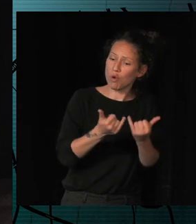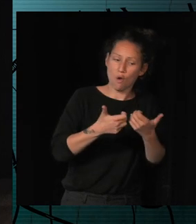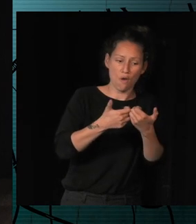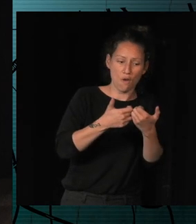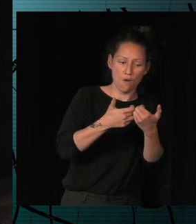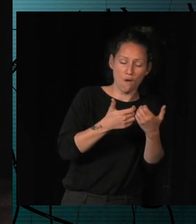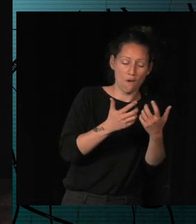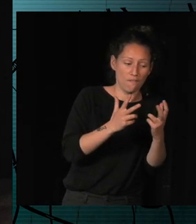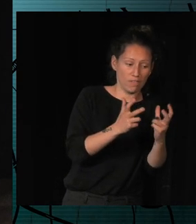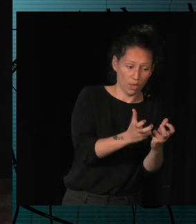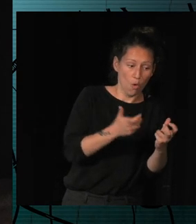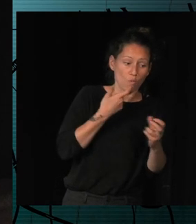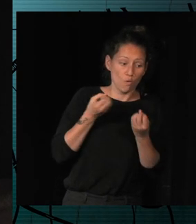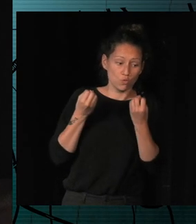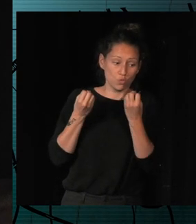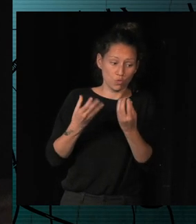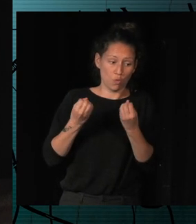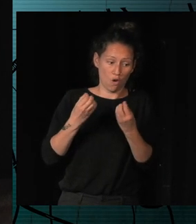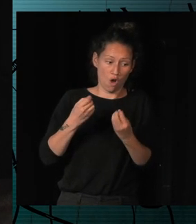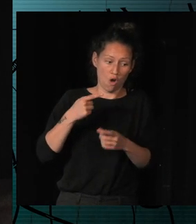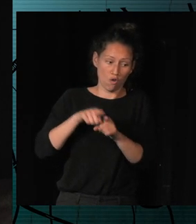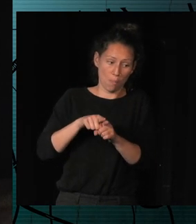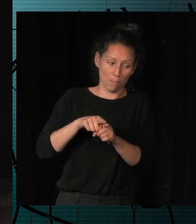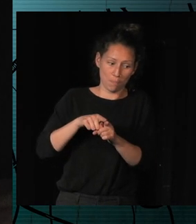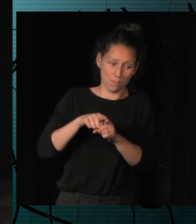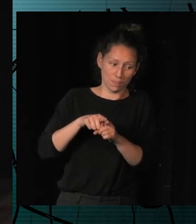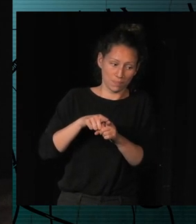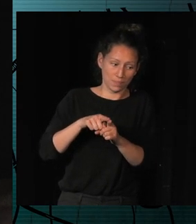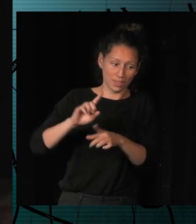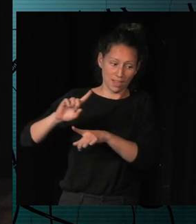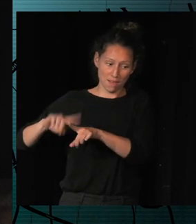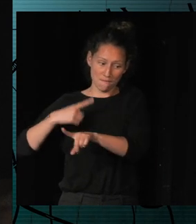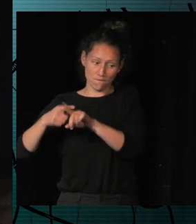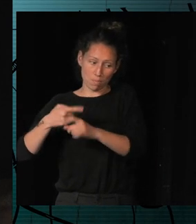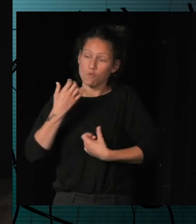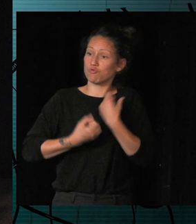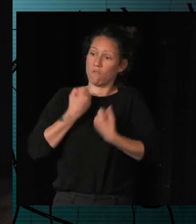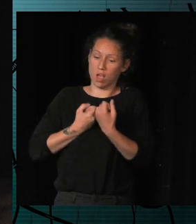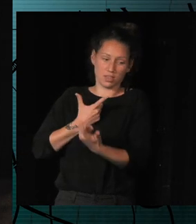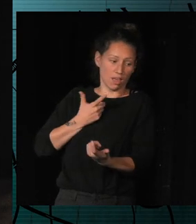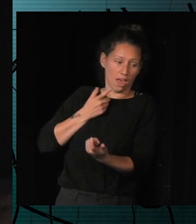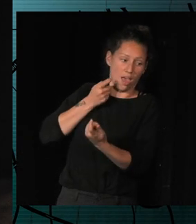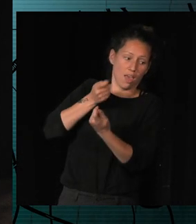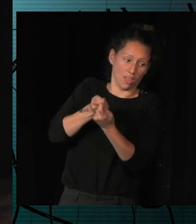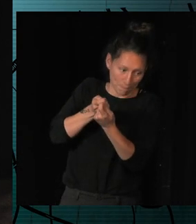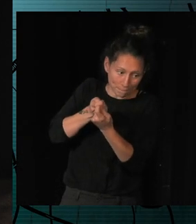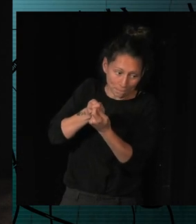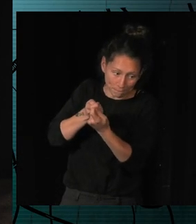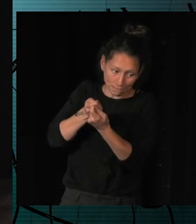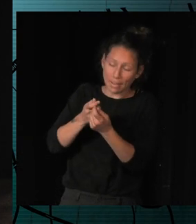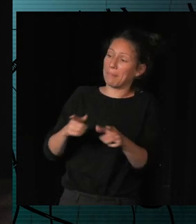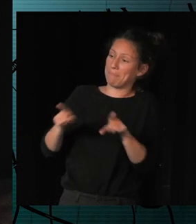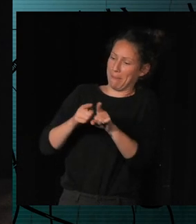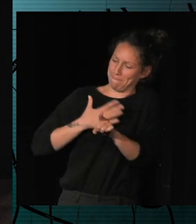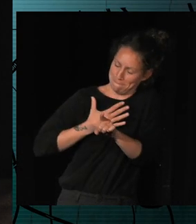pour le cinéma et le théâtre et je voulais savoir votre perception vous des des jeux d'horreur